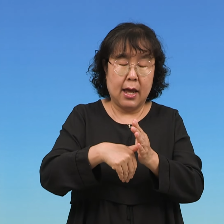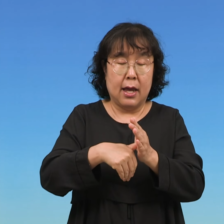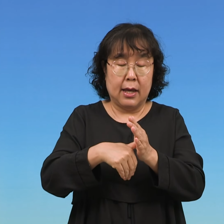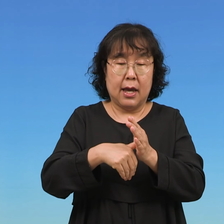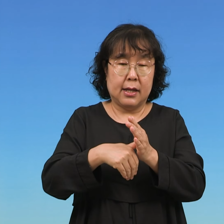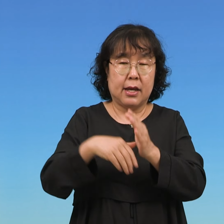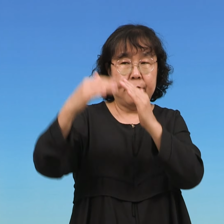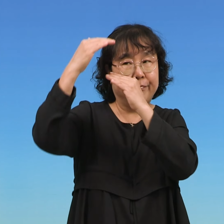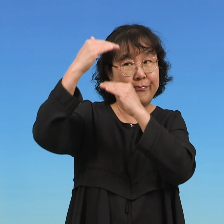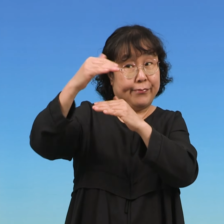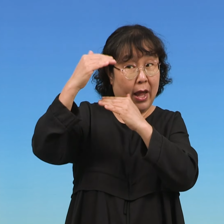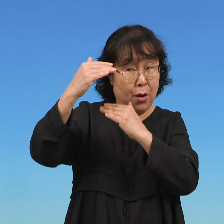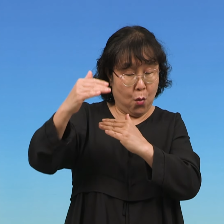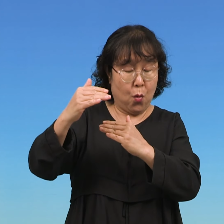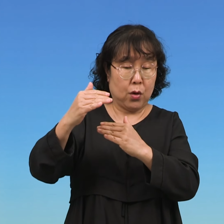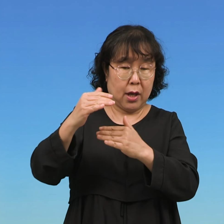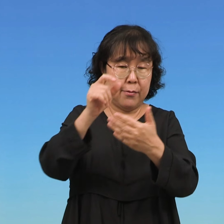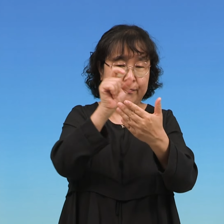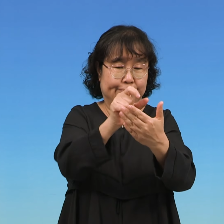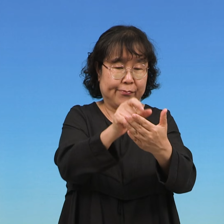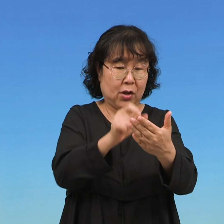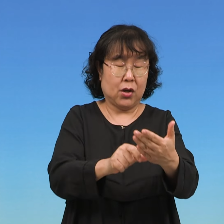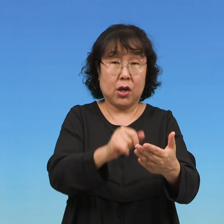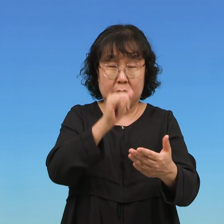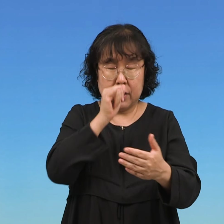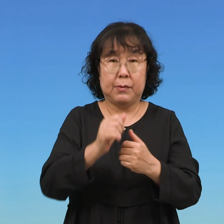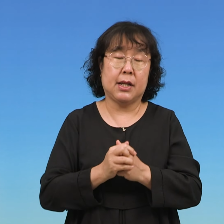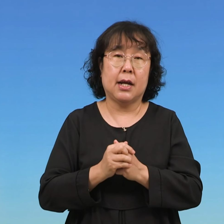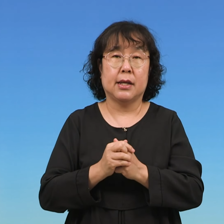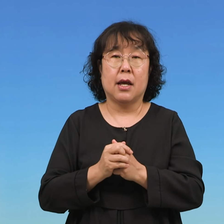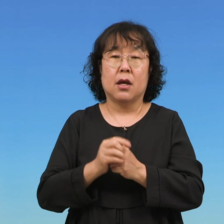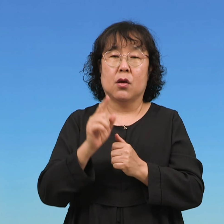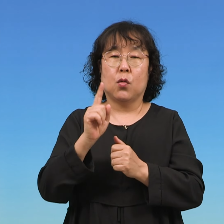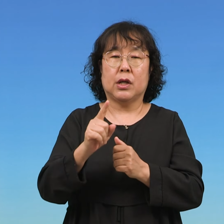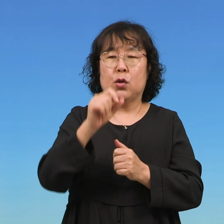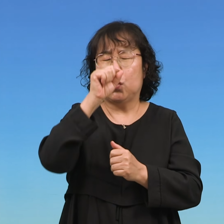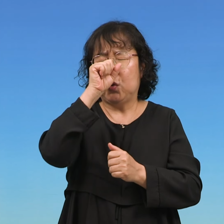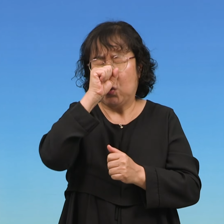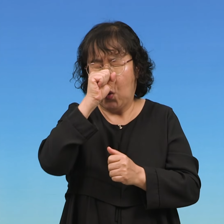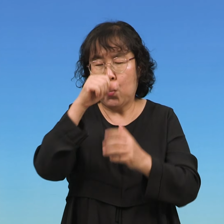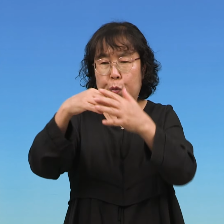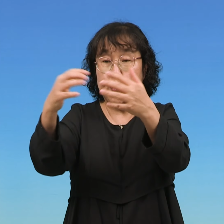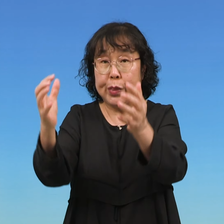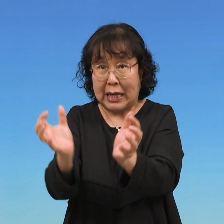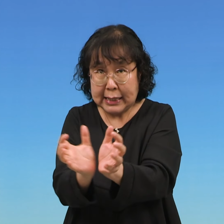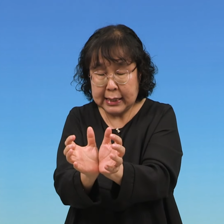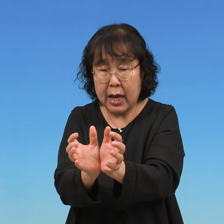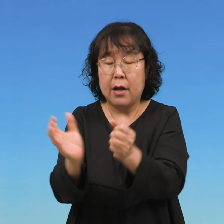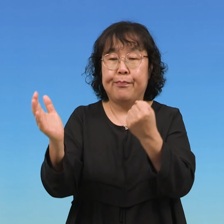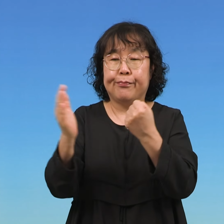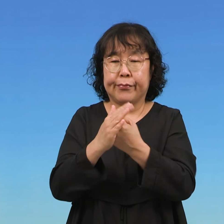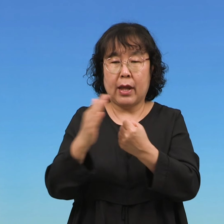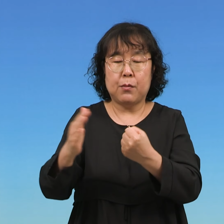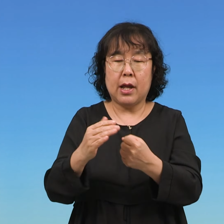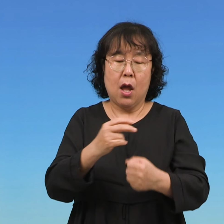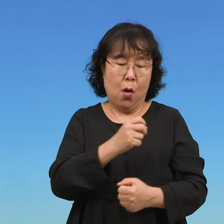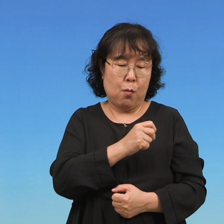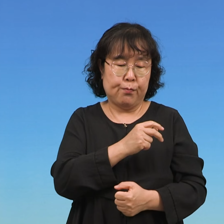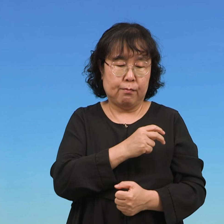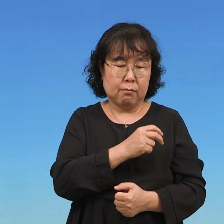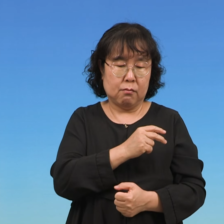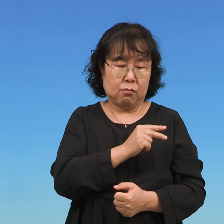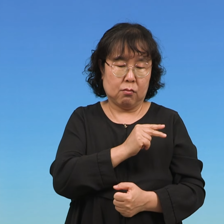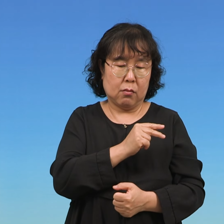이제 회원으로 가입하려니까 굉장히 신실한 단체다 보니까 또 회원 자격도 굉장히 엄하게